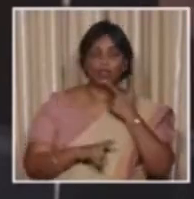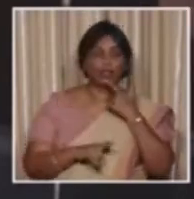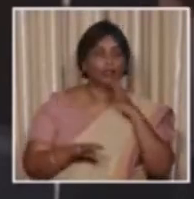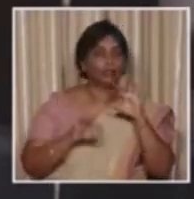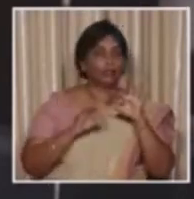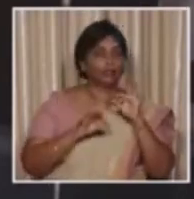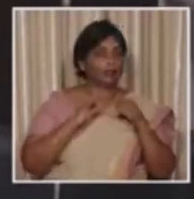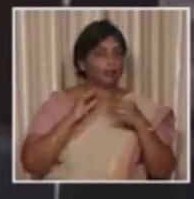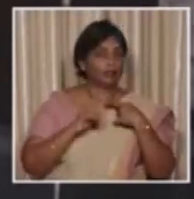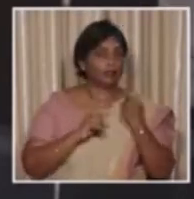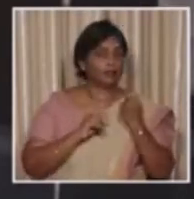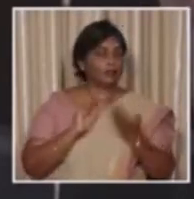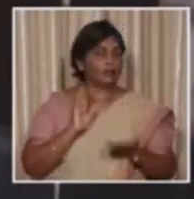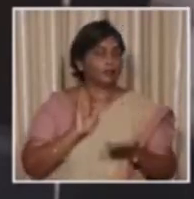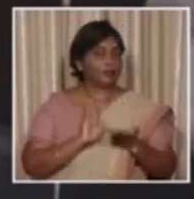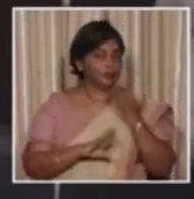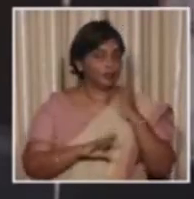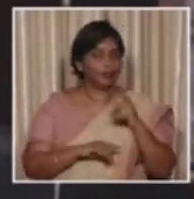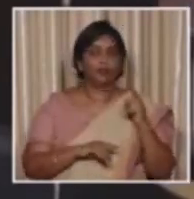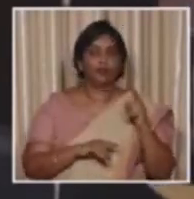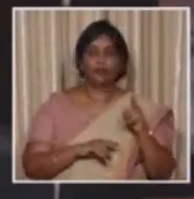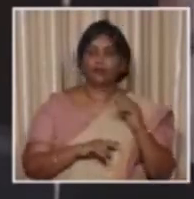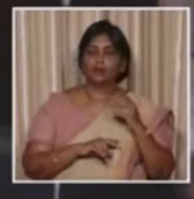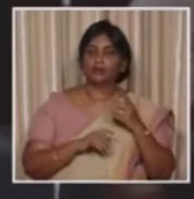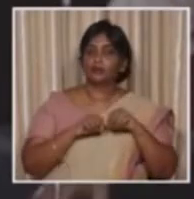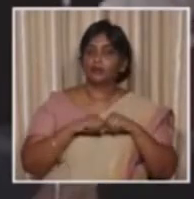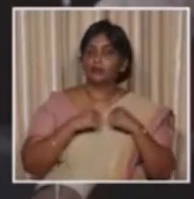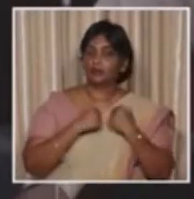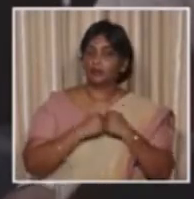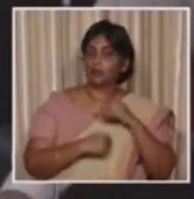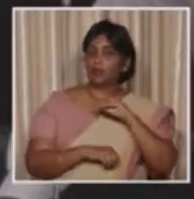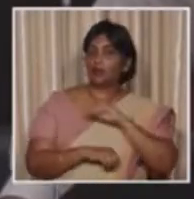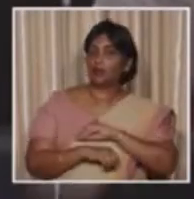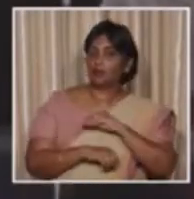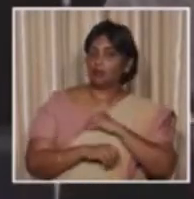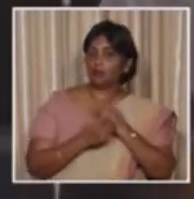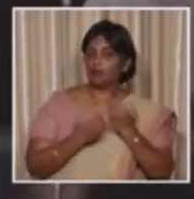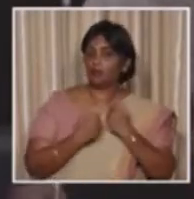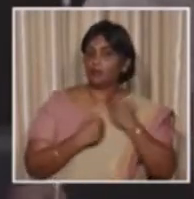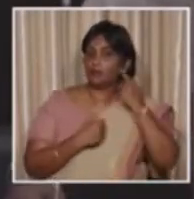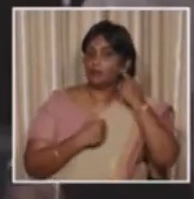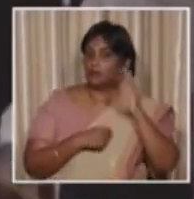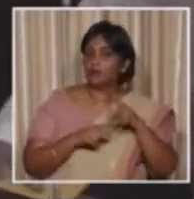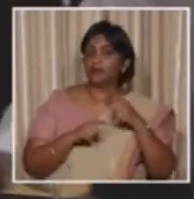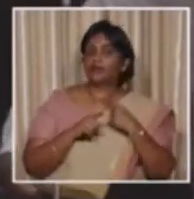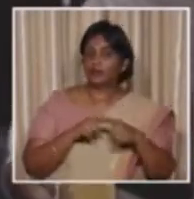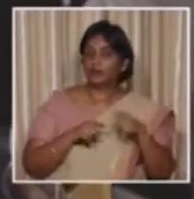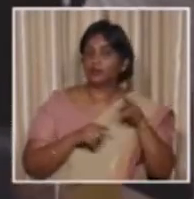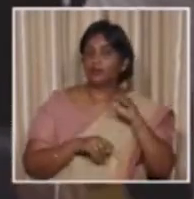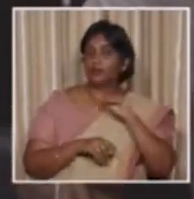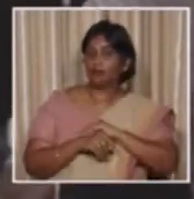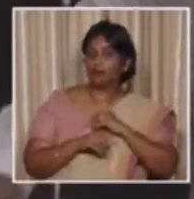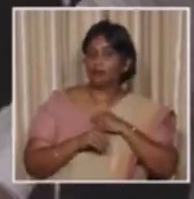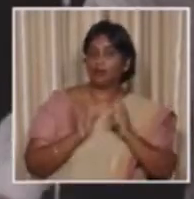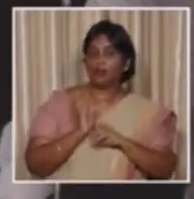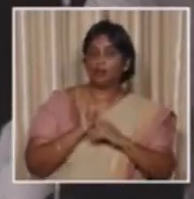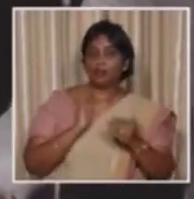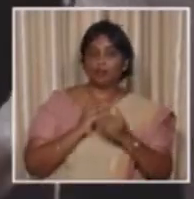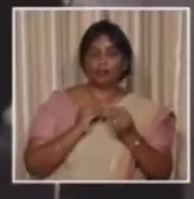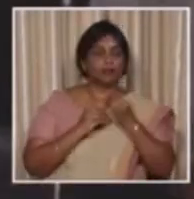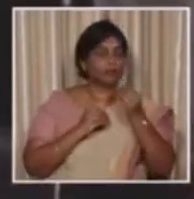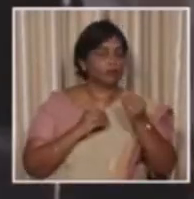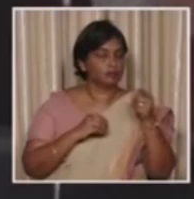கம்பெனி லாபத்தை ஈட்டுகின்றதே தவிர அந்த தொழிலாளர்களுக்கான போன லாபங்கள் கிடைப்பதற்கான வசதிகள் குறைத்து வருகின்றது. ஆகவே